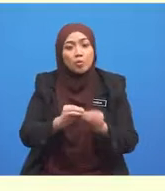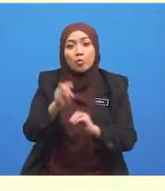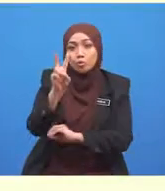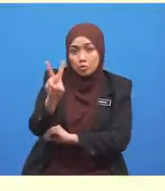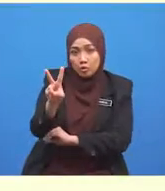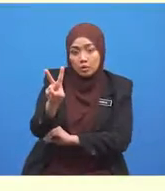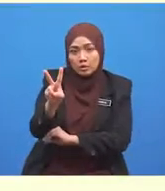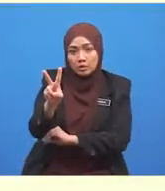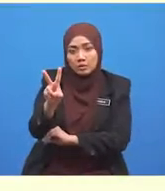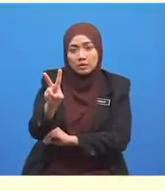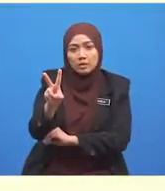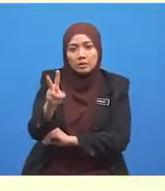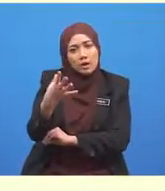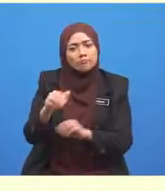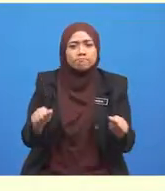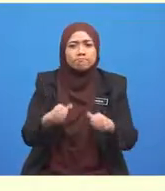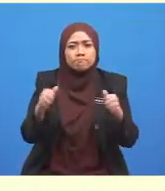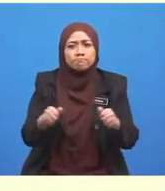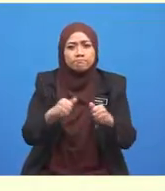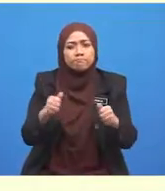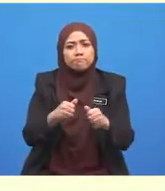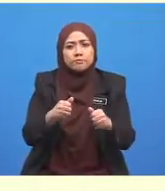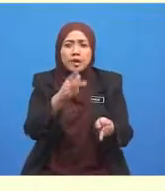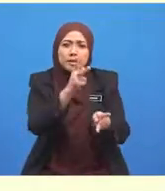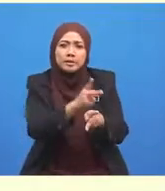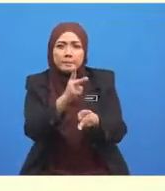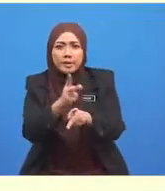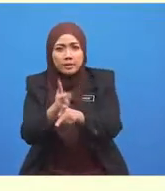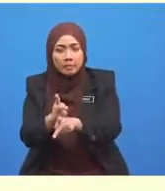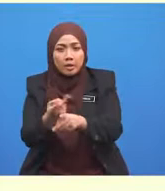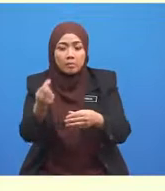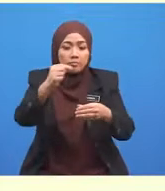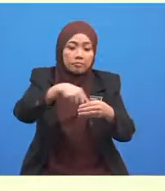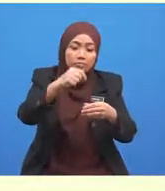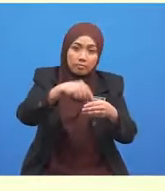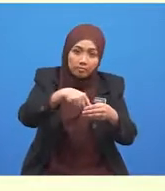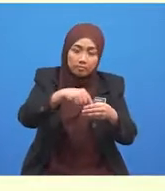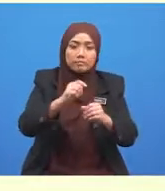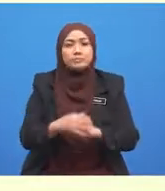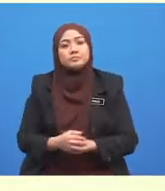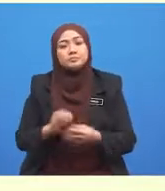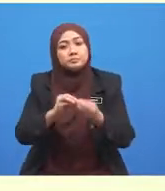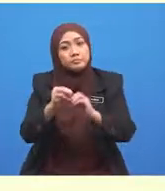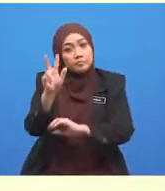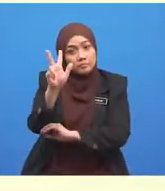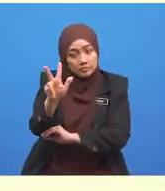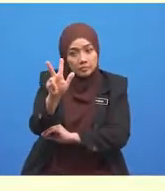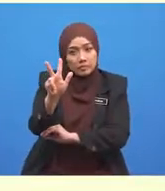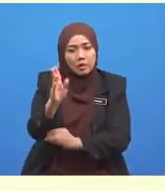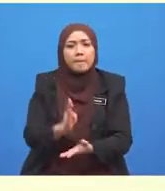membuat simpanan secara menabung. Ketiga, membantu ahli keluarga,